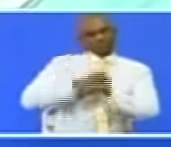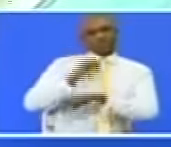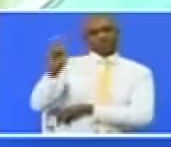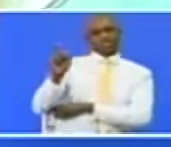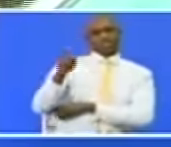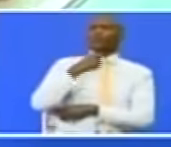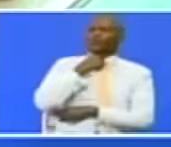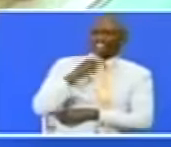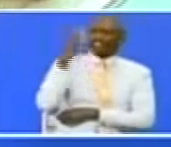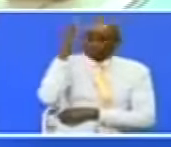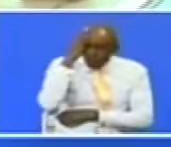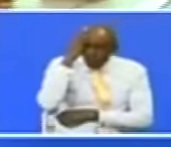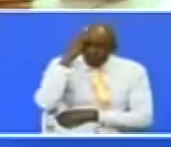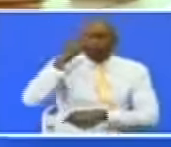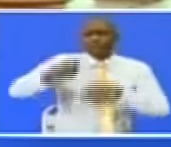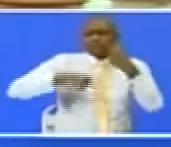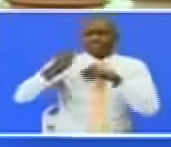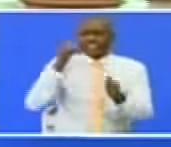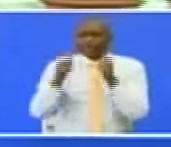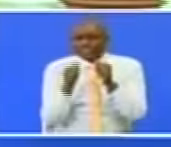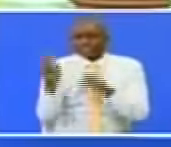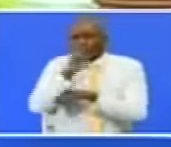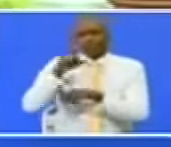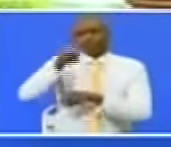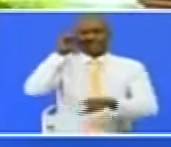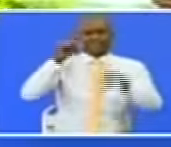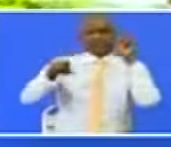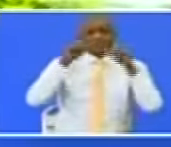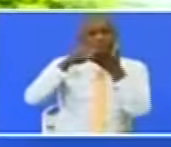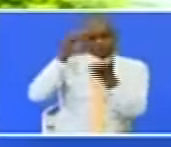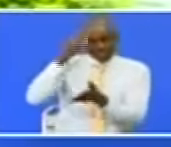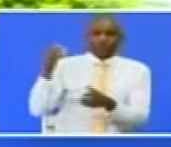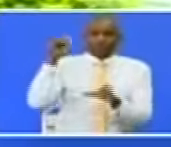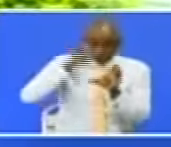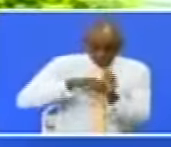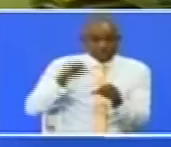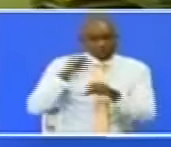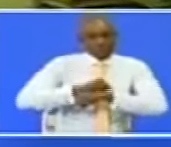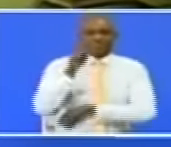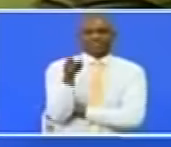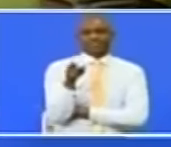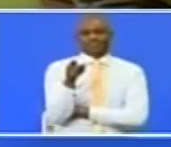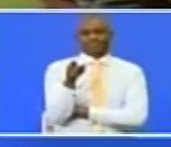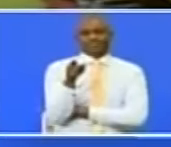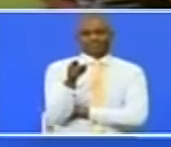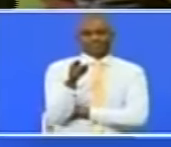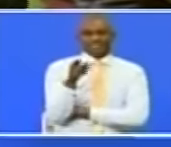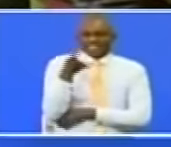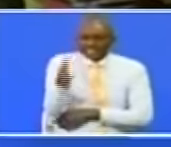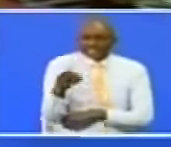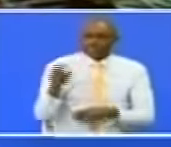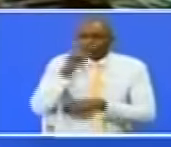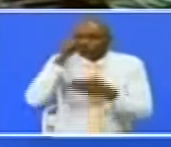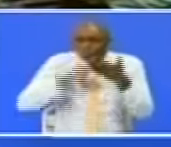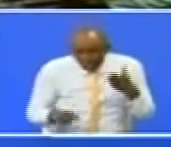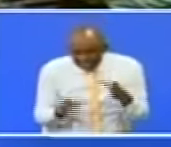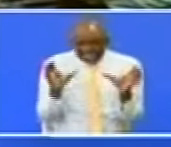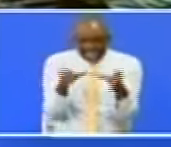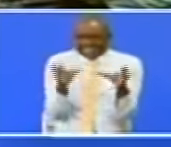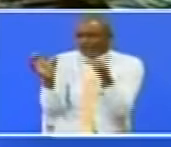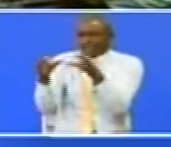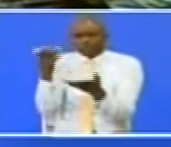kujua ni taratibu zipi zinazotumika kuchagua wanafunzi wanaotaka kujiunga na shule hiyo. Je, vigezo ni vipi vya